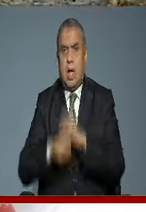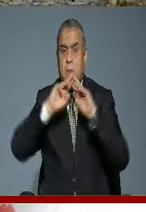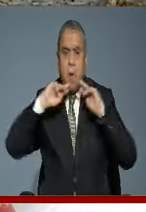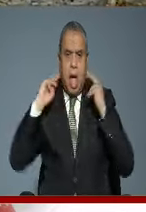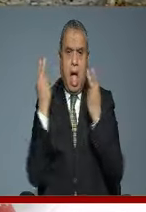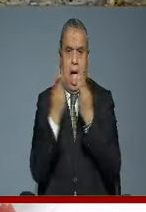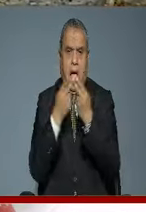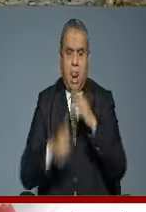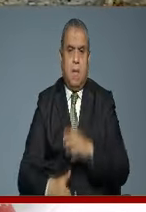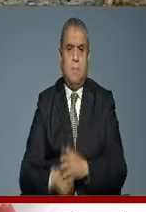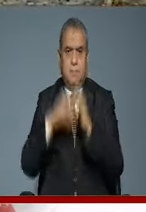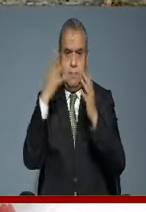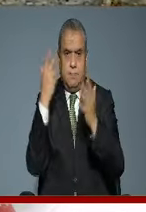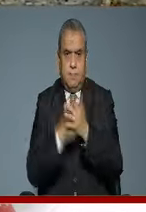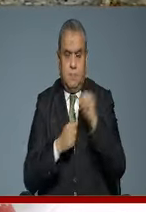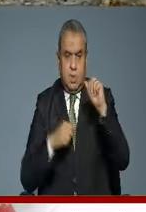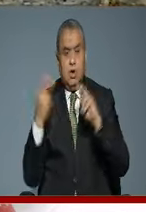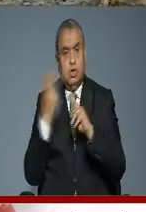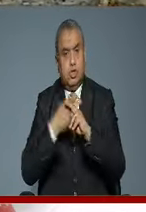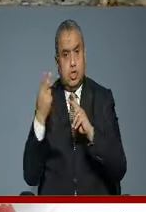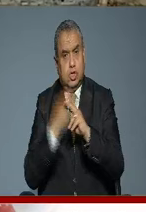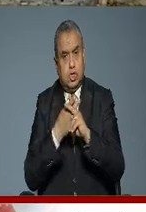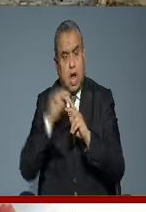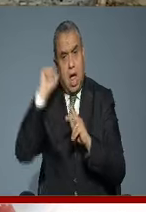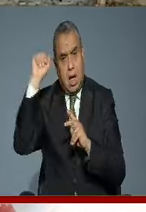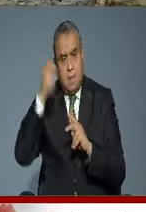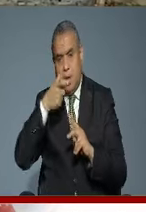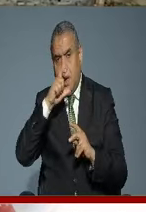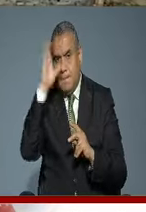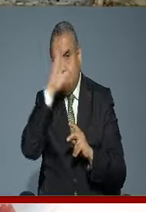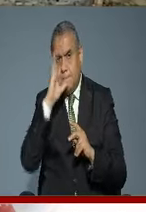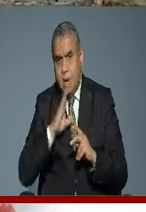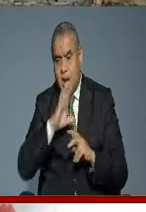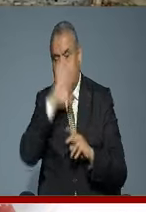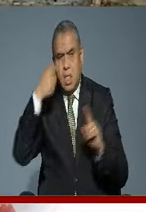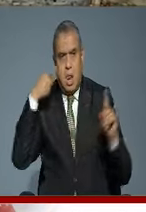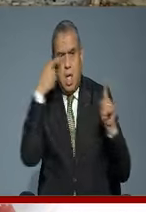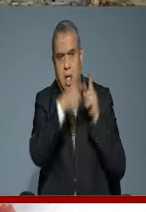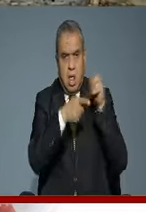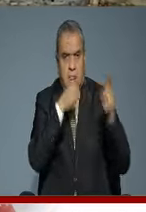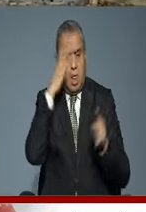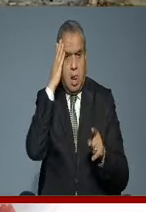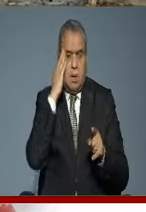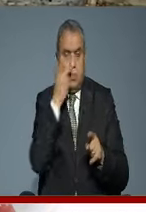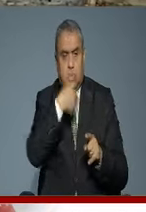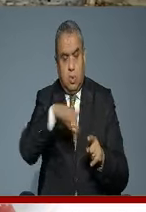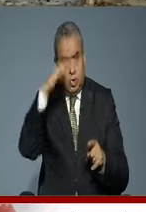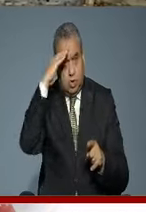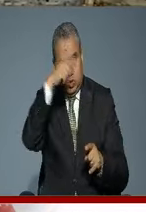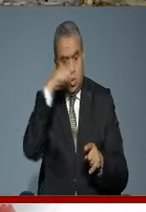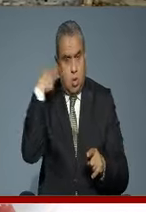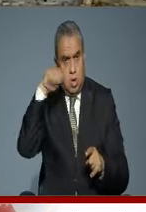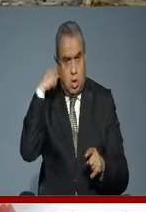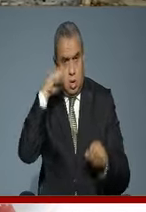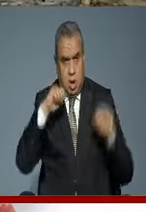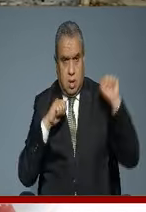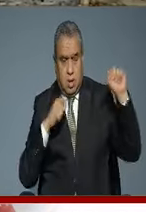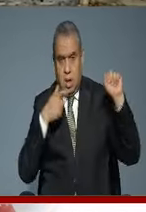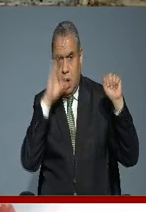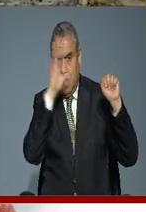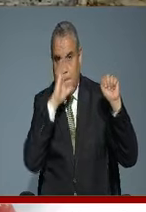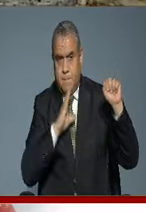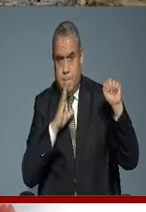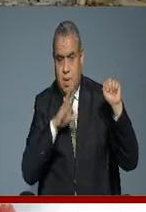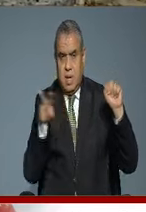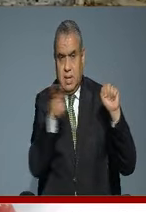لدى الشعب البرازيلي ولدى العالم كله. وأنا بشكر فخامة الرئيس أيضاً على المباحثات